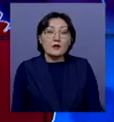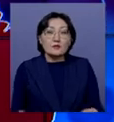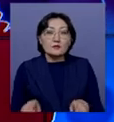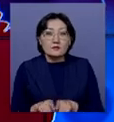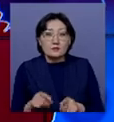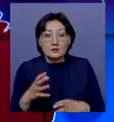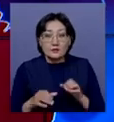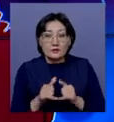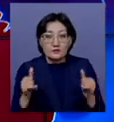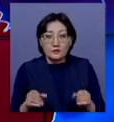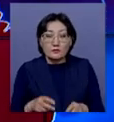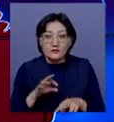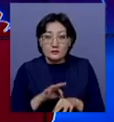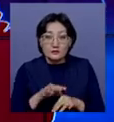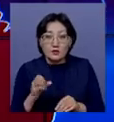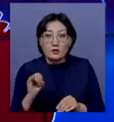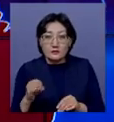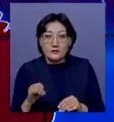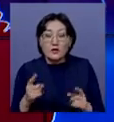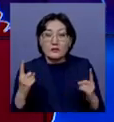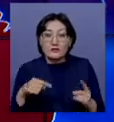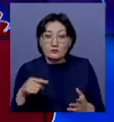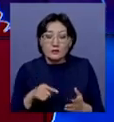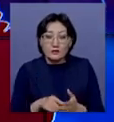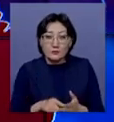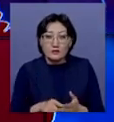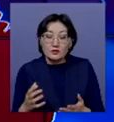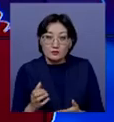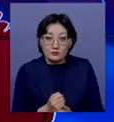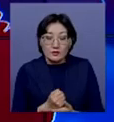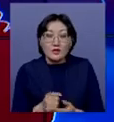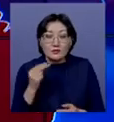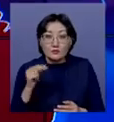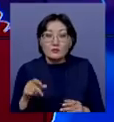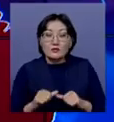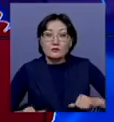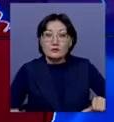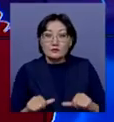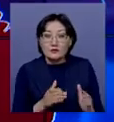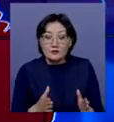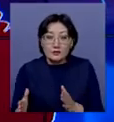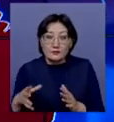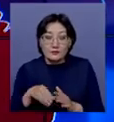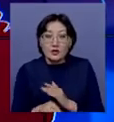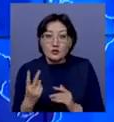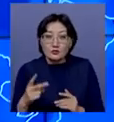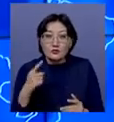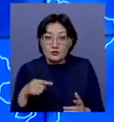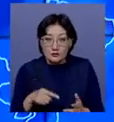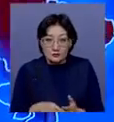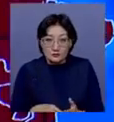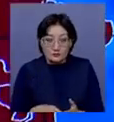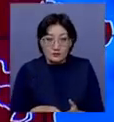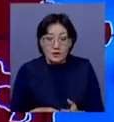Осылайша әлемге тараған қауіпті індет оңтүстіктегі ірі мегаполиске құрық салып, Шымкент карантин тәртібі енгізілген үшінші шаһарға